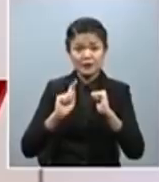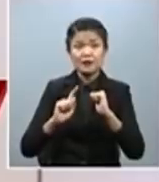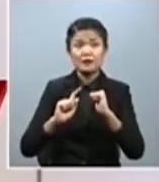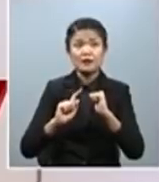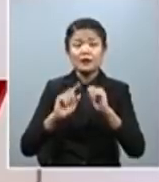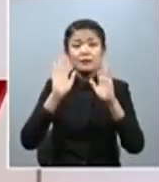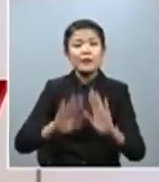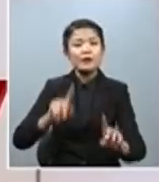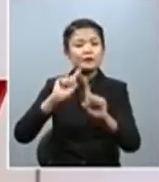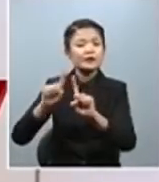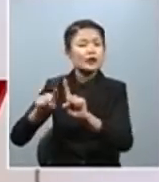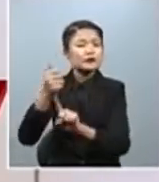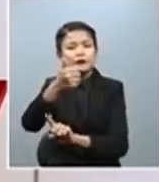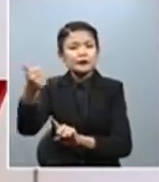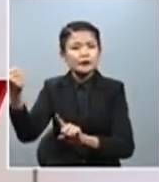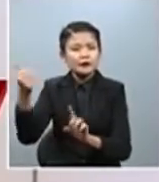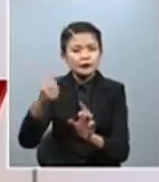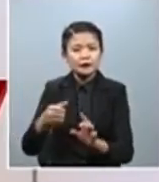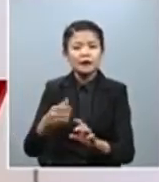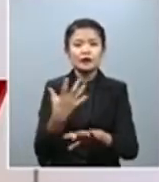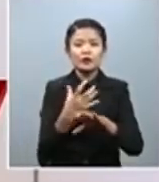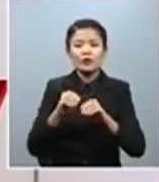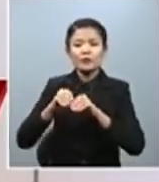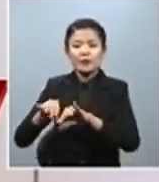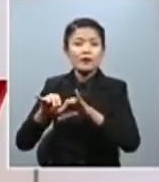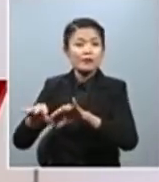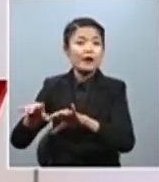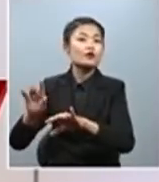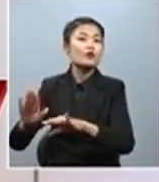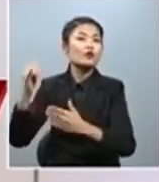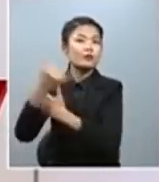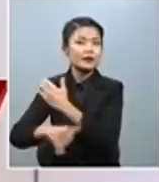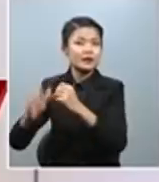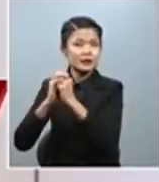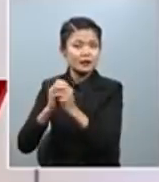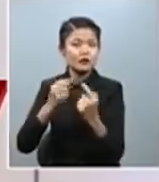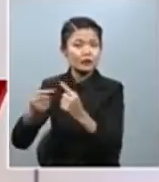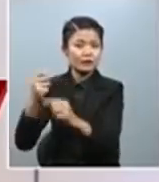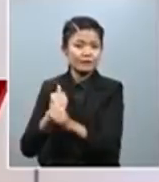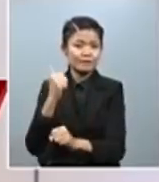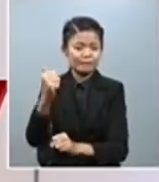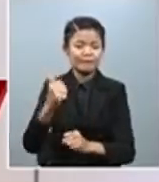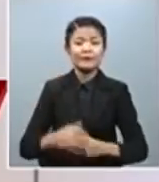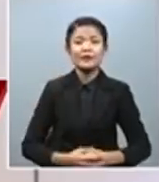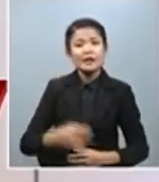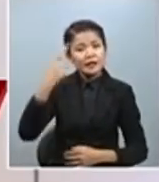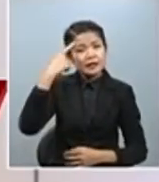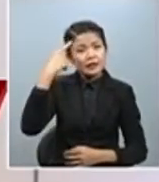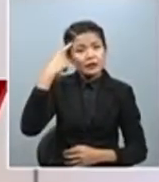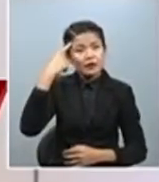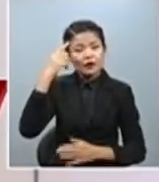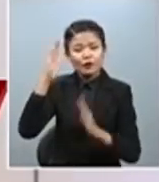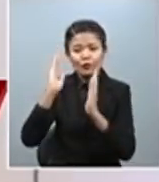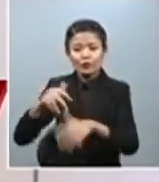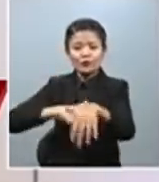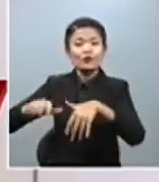ทอื่นๆที่จะนำไปเผยแพร่ผ่านทาง Tencent Video ในประเทศจีนต่อไปครับคาดว่าจะได้รับความนิยมเพิ่ม